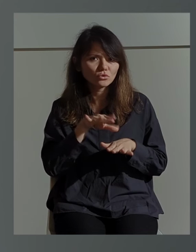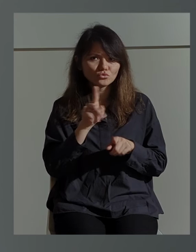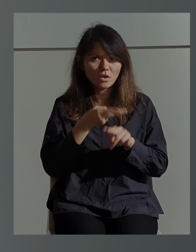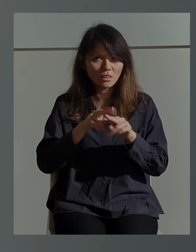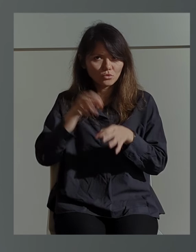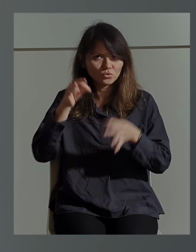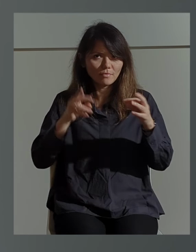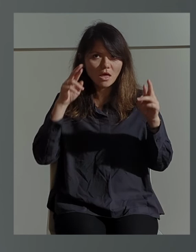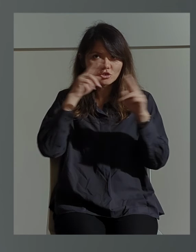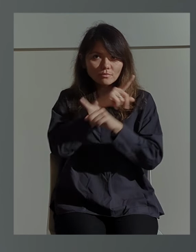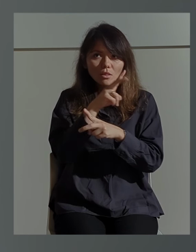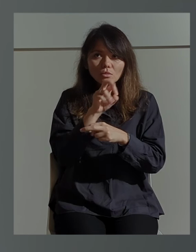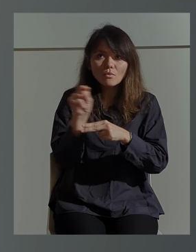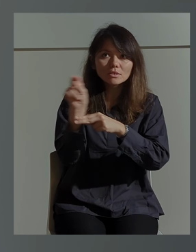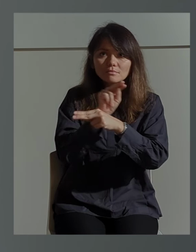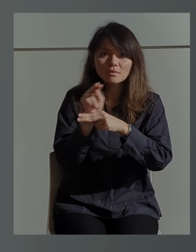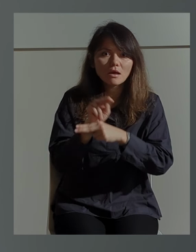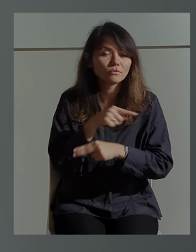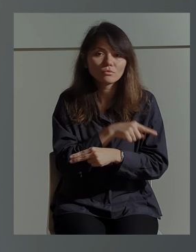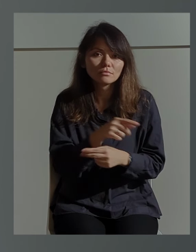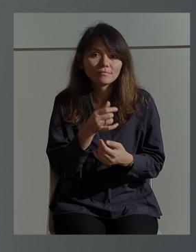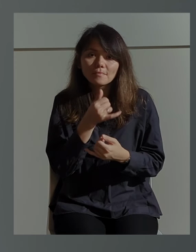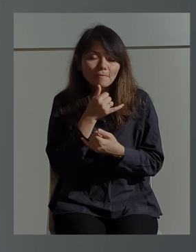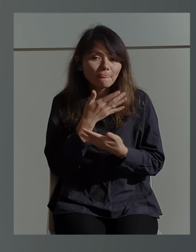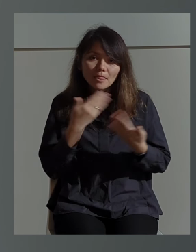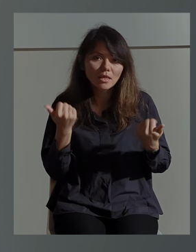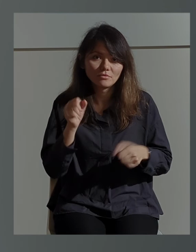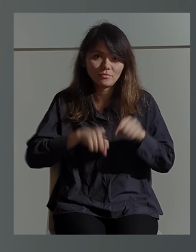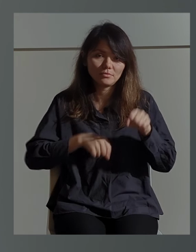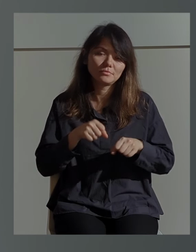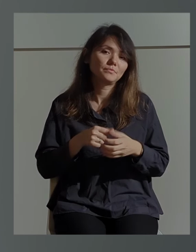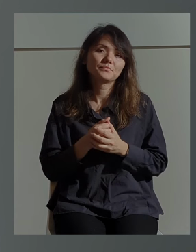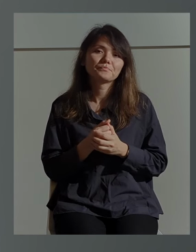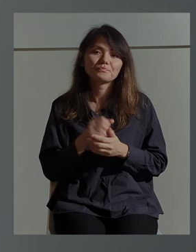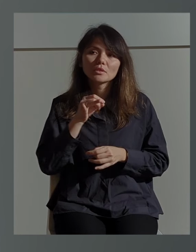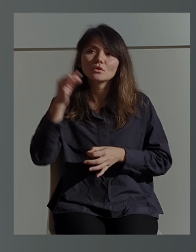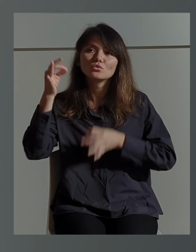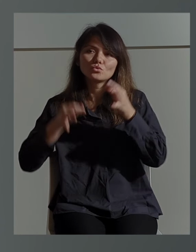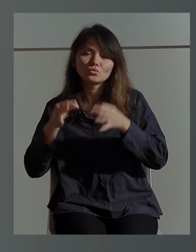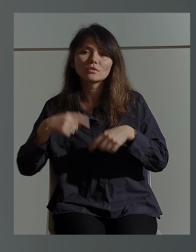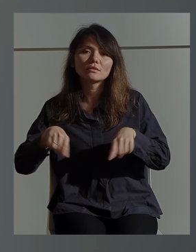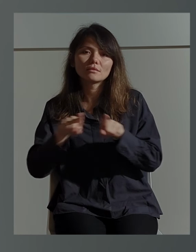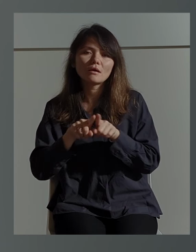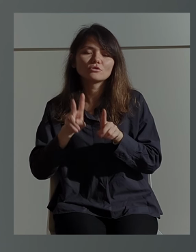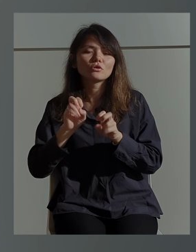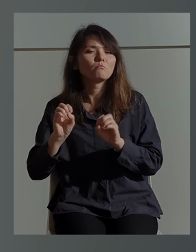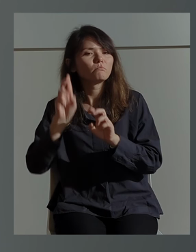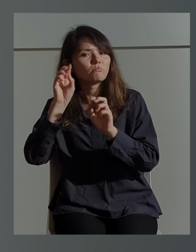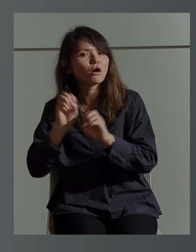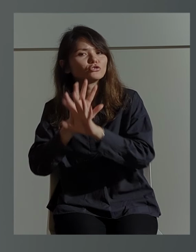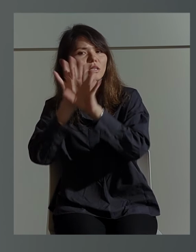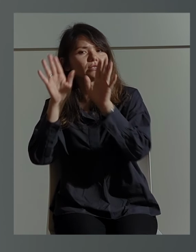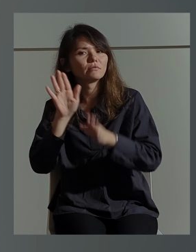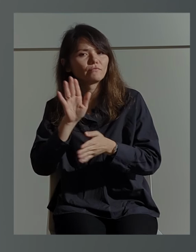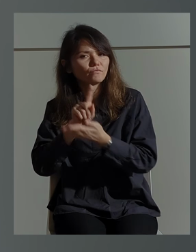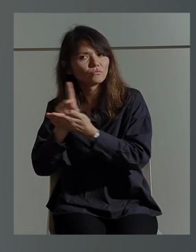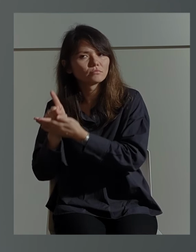ошибка но исправить её он не в состоянии никто не в состоянии суд выполняет ваы божественные функции и